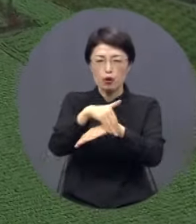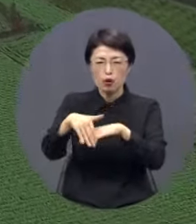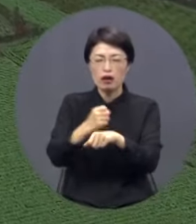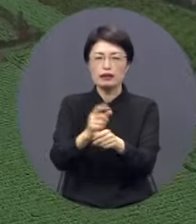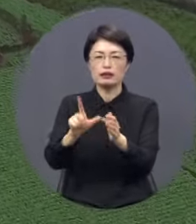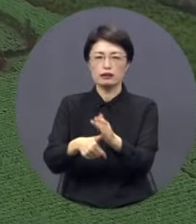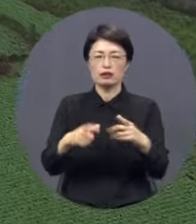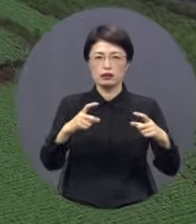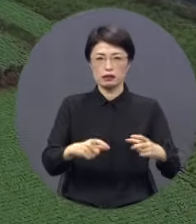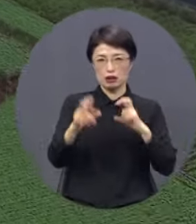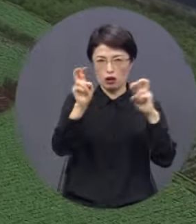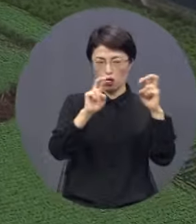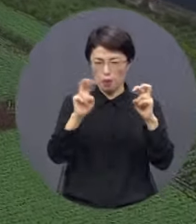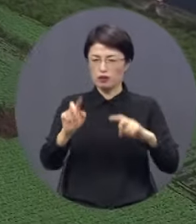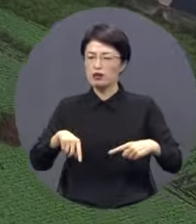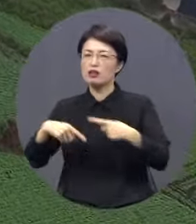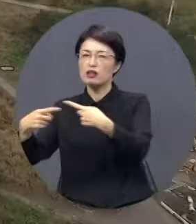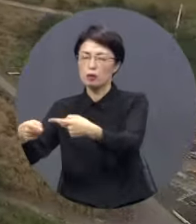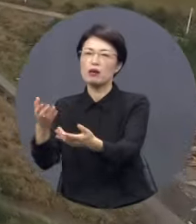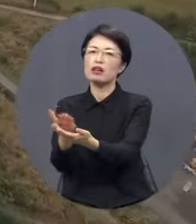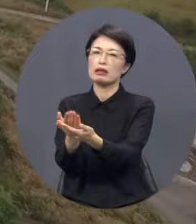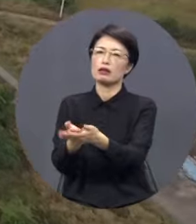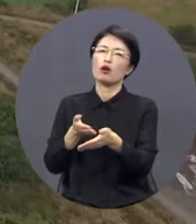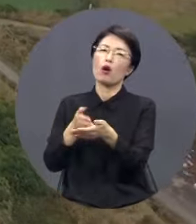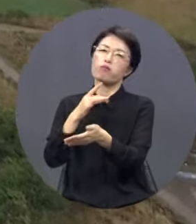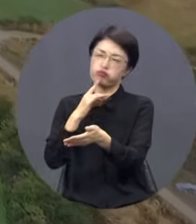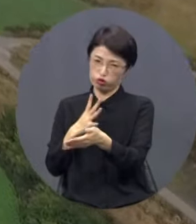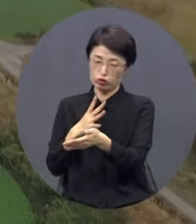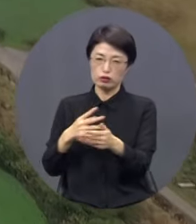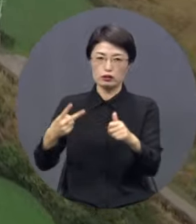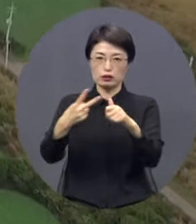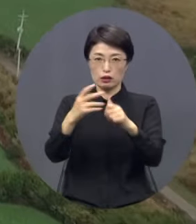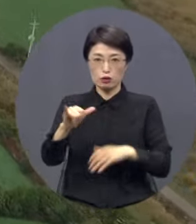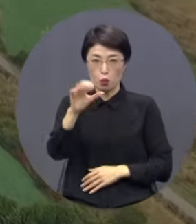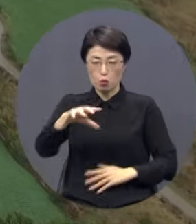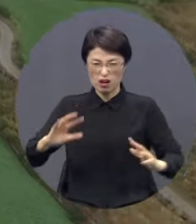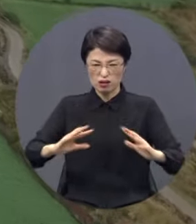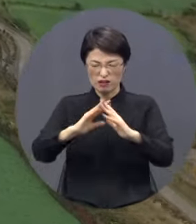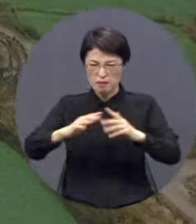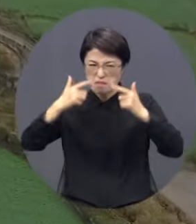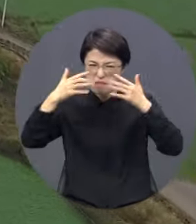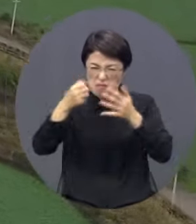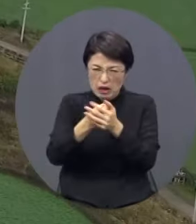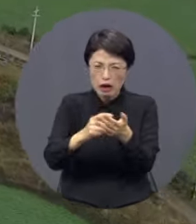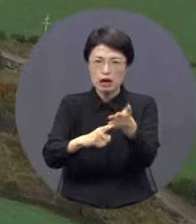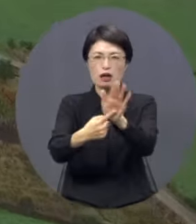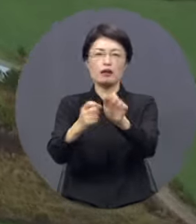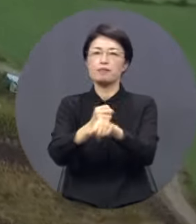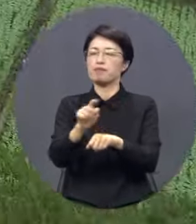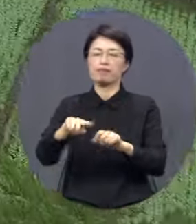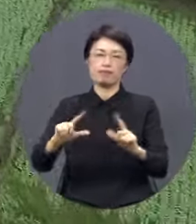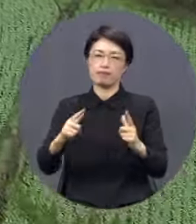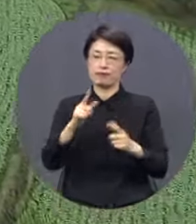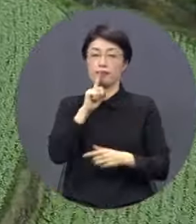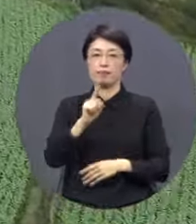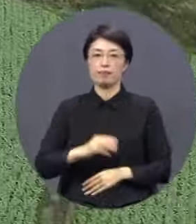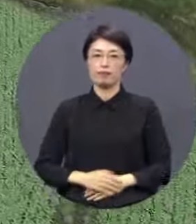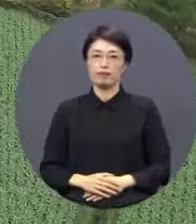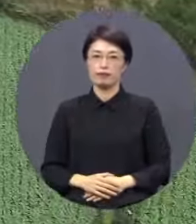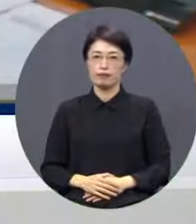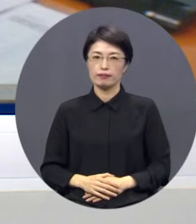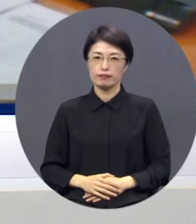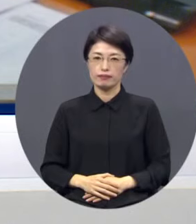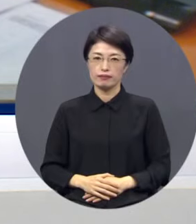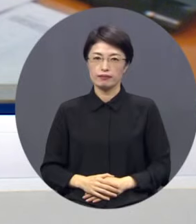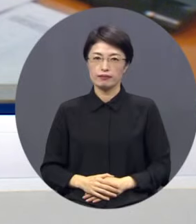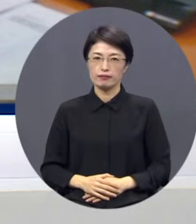형태로 참여시켜달라고 건의했다며 제2공항 건설을 기정사실화한 것은 아니라고 해명했습니다.